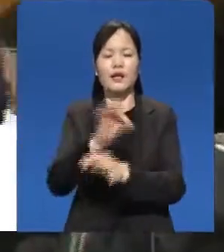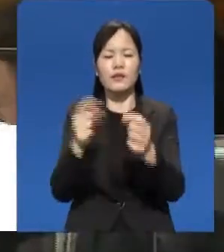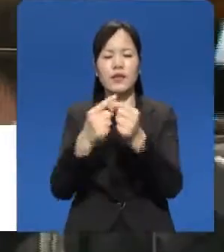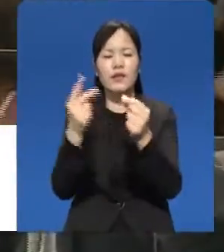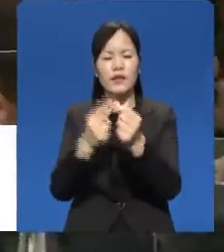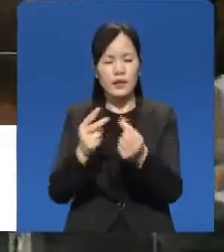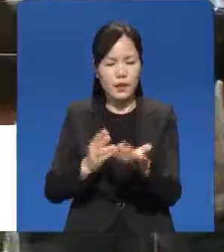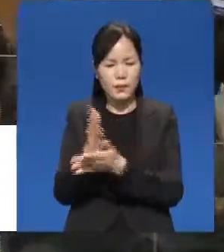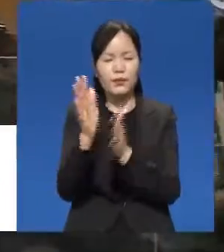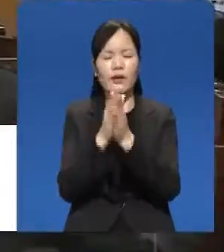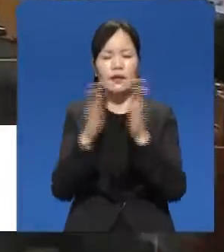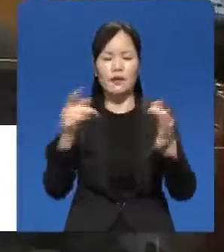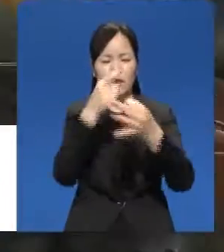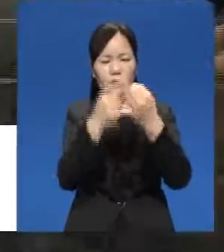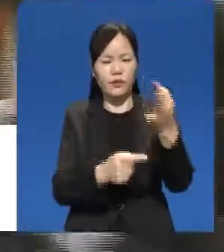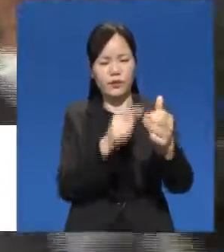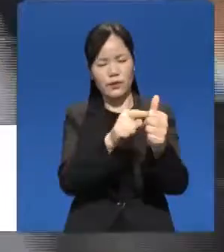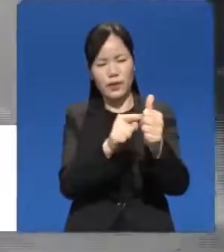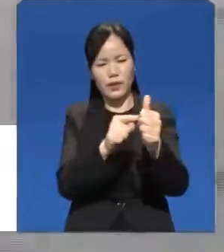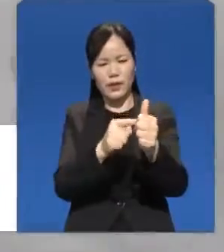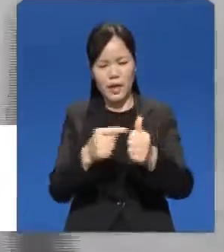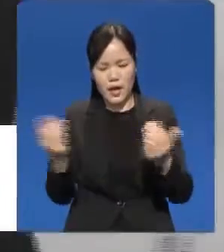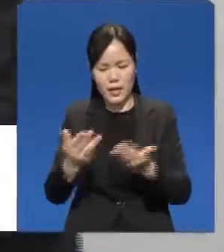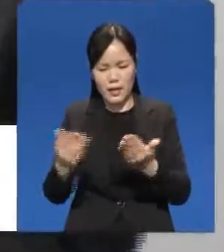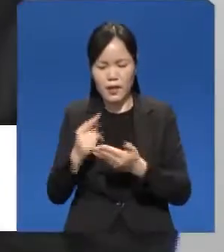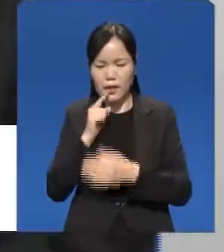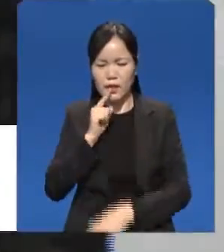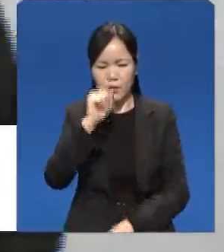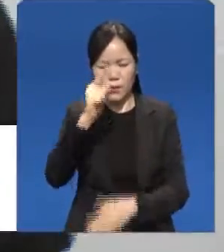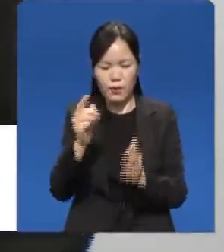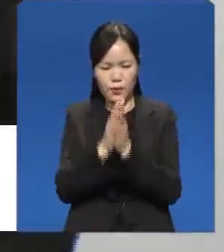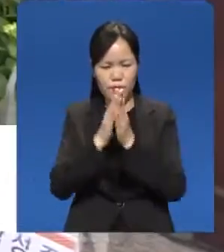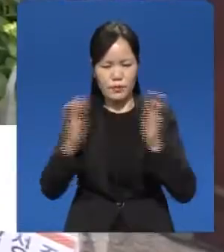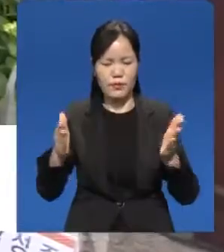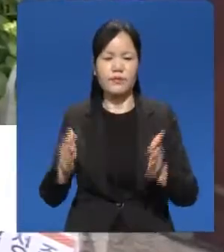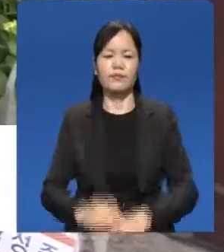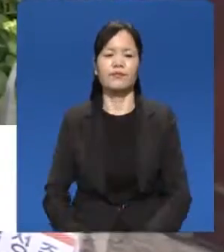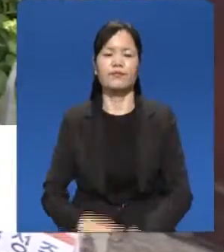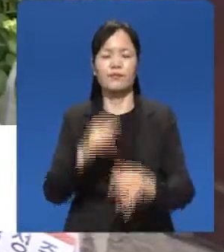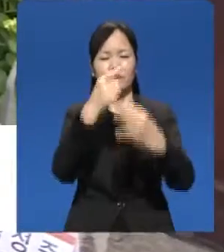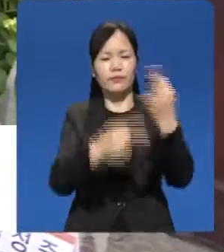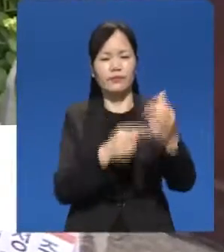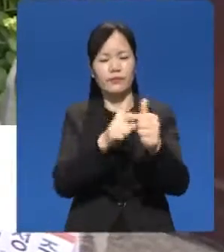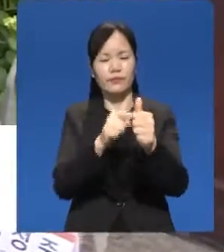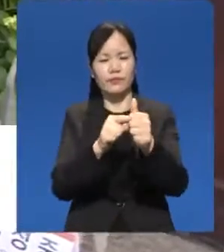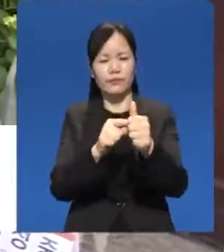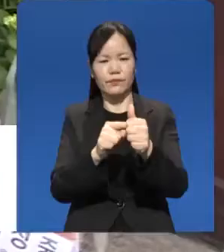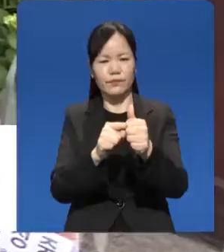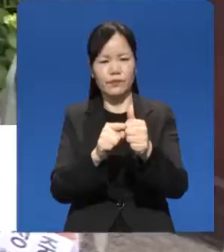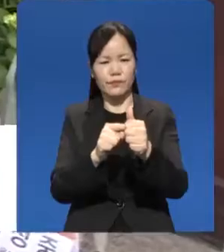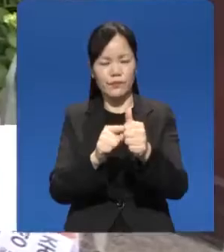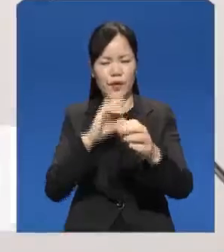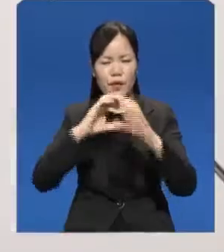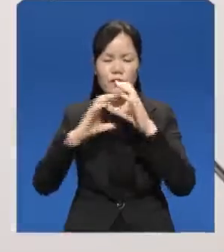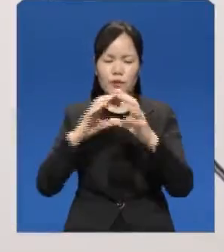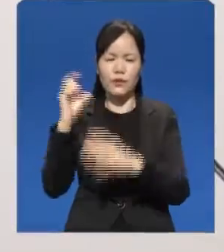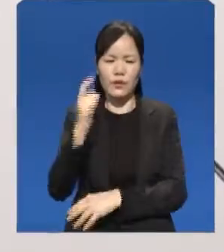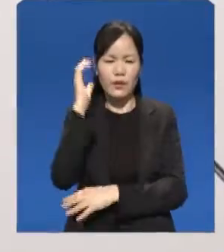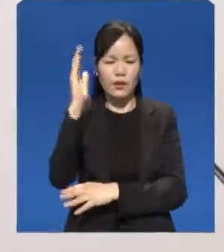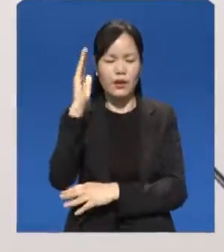시작으로 윤석열 당선인에 대한 분과별 업무 보고에 들어갔습니다. 윤 당선인이 유기적인 소통을